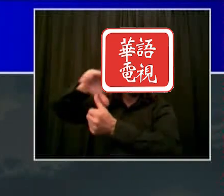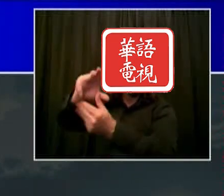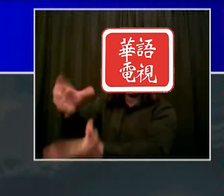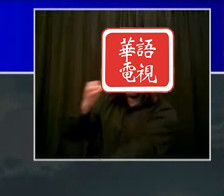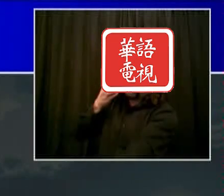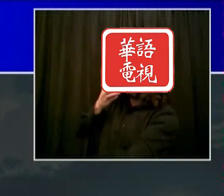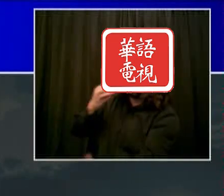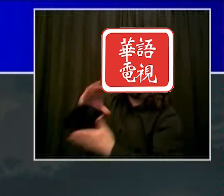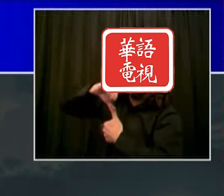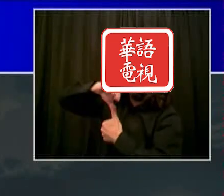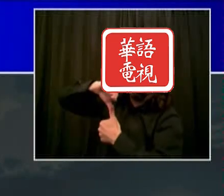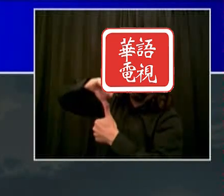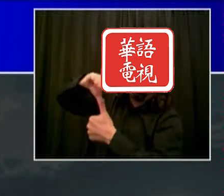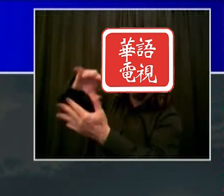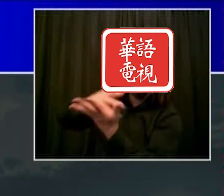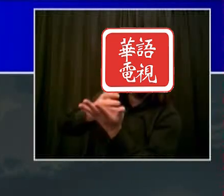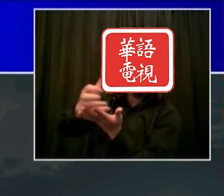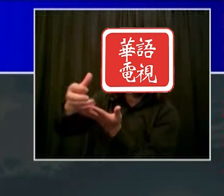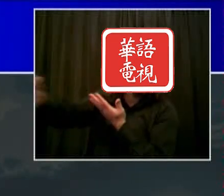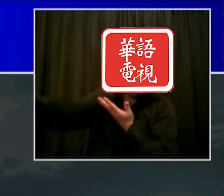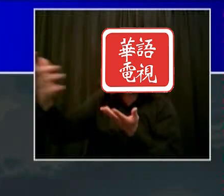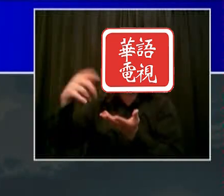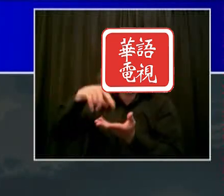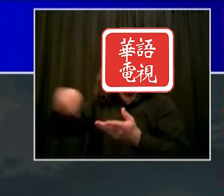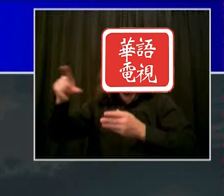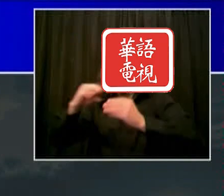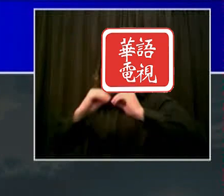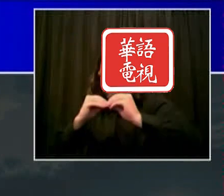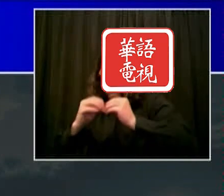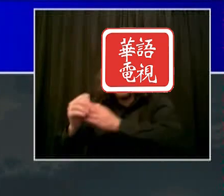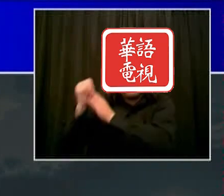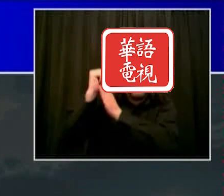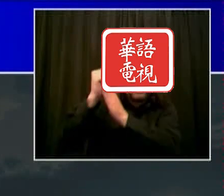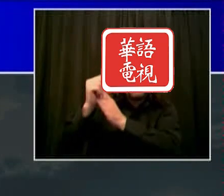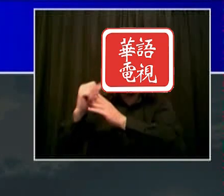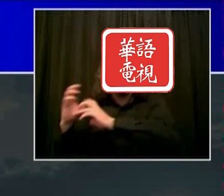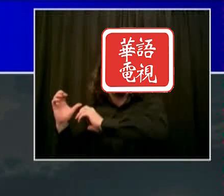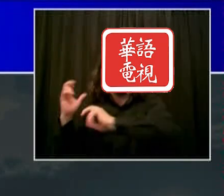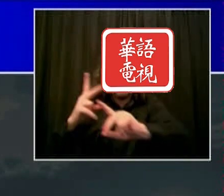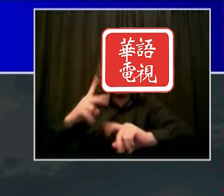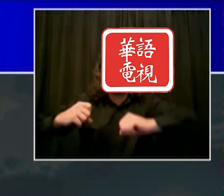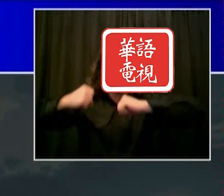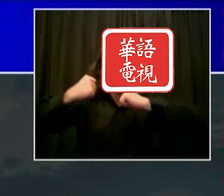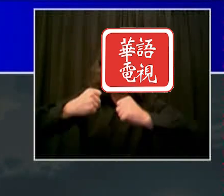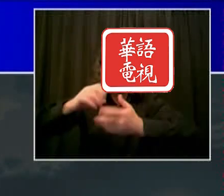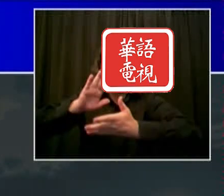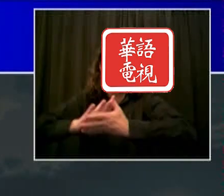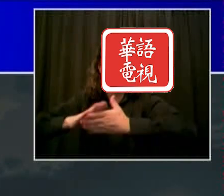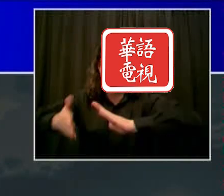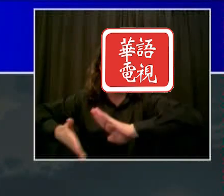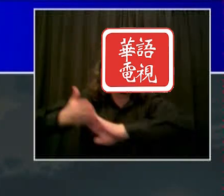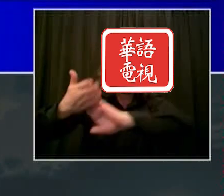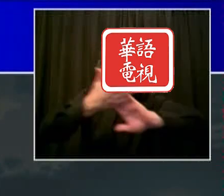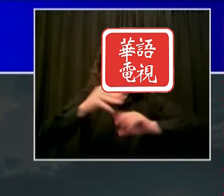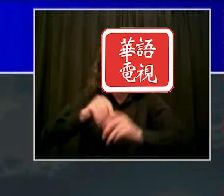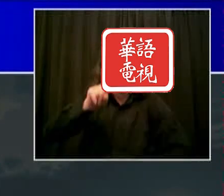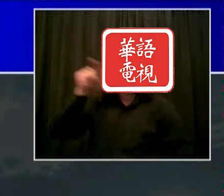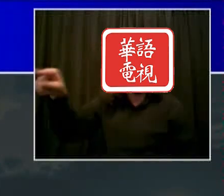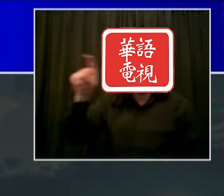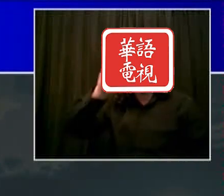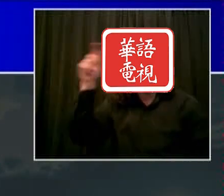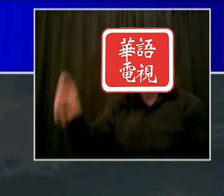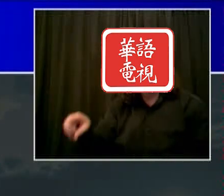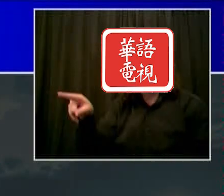有177700名学生参加了夏季学习计划，其中包括67000名3至8年级的学